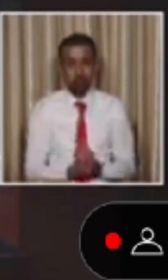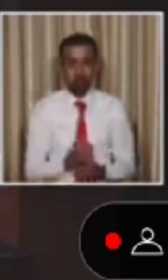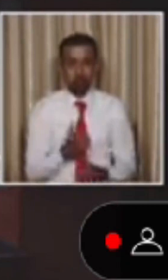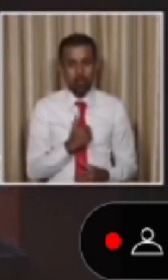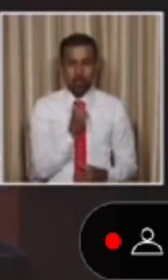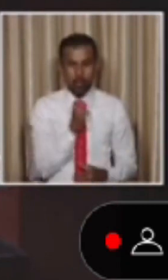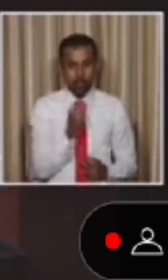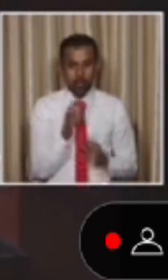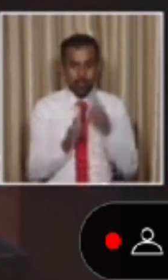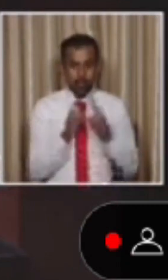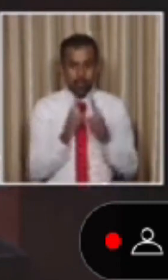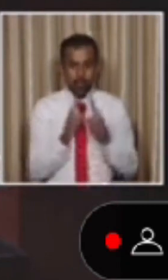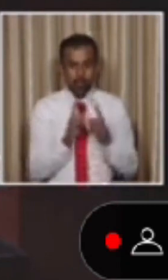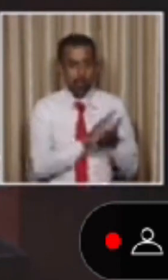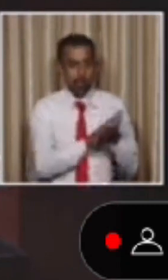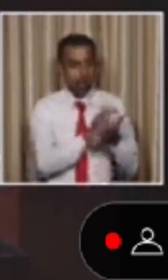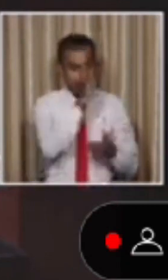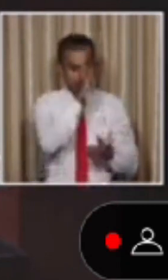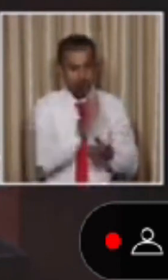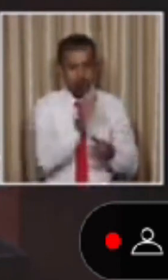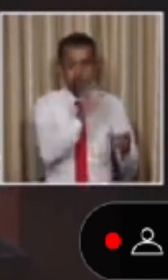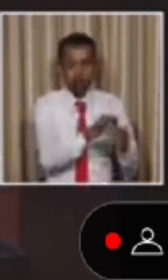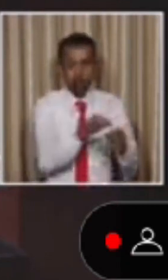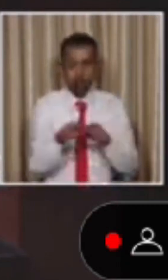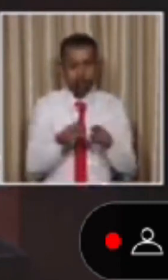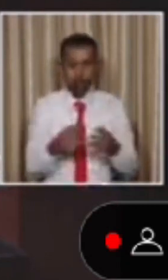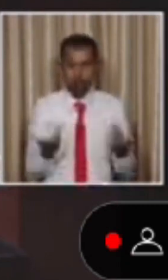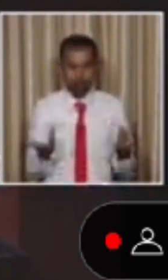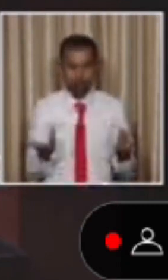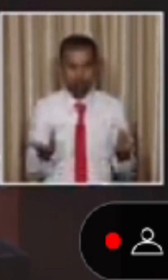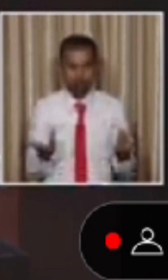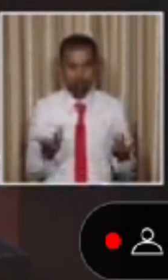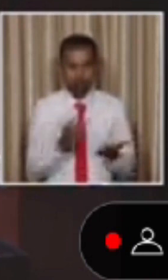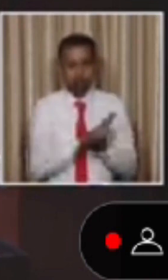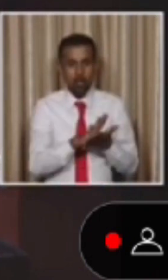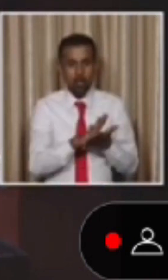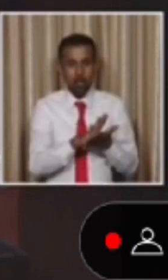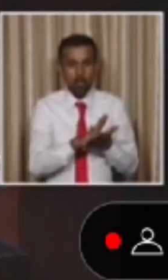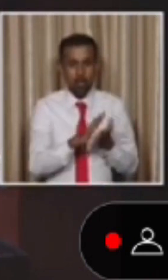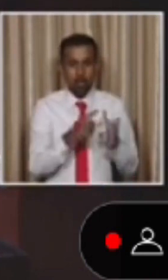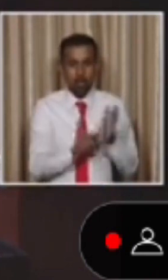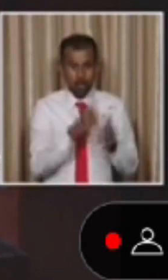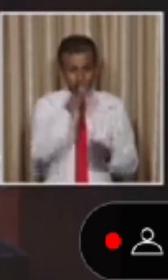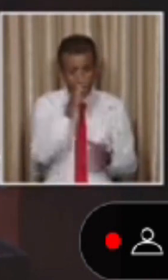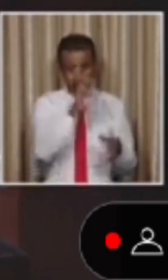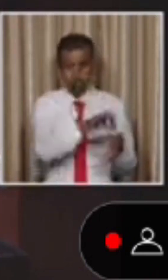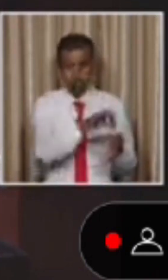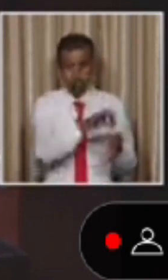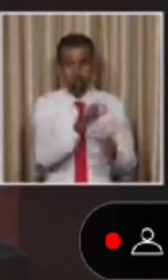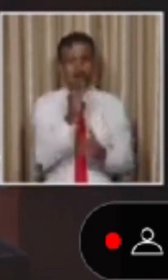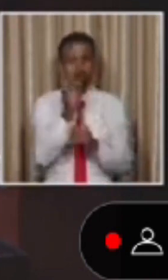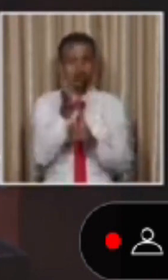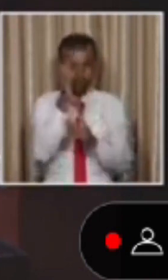කරමුකෝ. දැන් හර්ෂ ඩිසිල්ලා මැතිතුමා පත් වුණේ එහෙම නෙවෙයිනේ. හර්ෂ ඩිසිල්ලා මැතිතුමාව පත් කරේ ජනාධිපතිතුමා